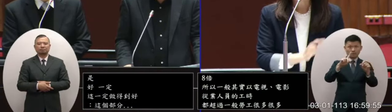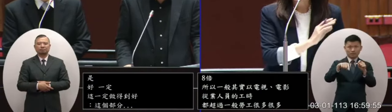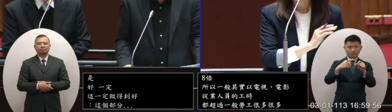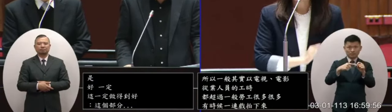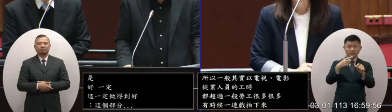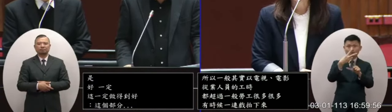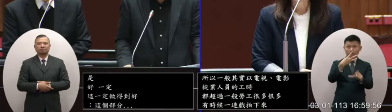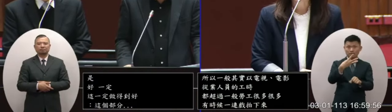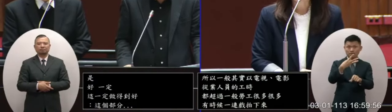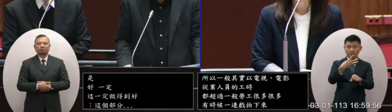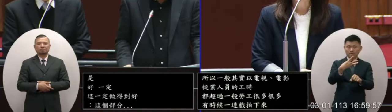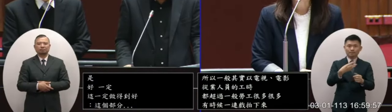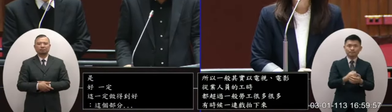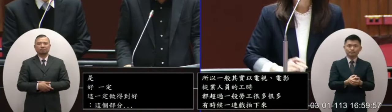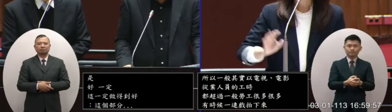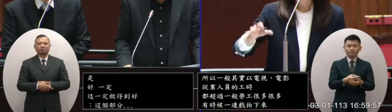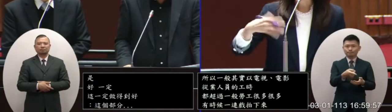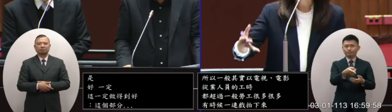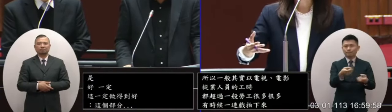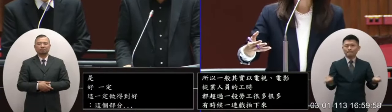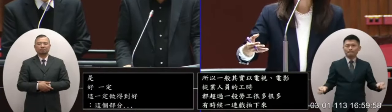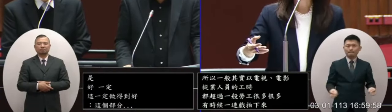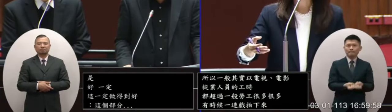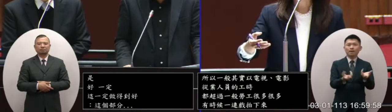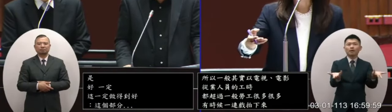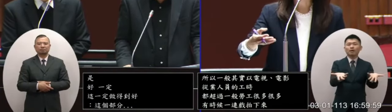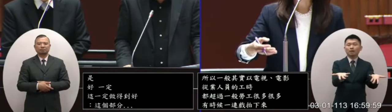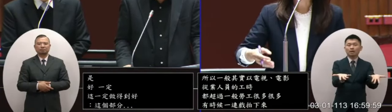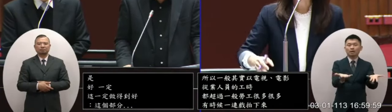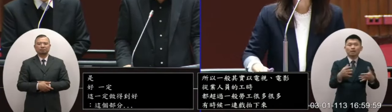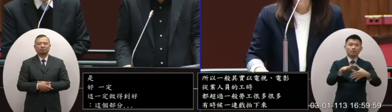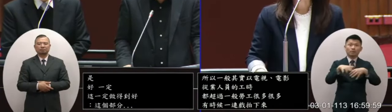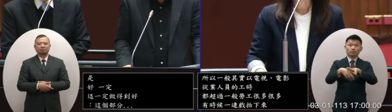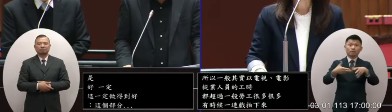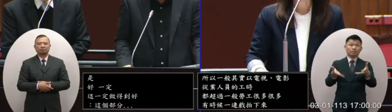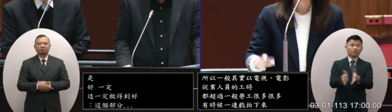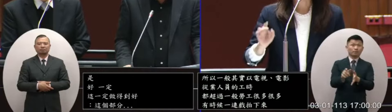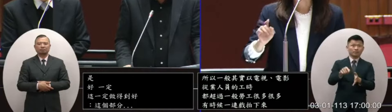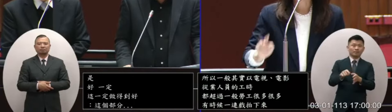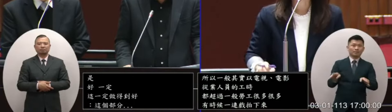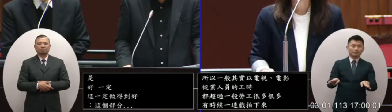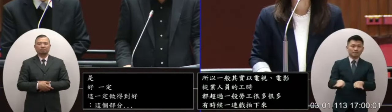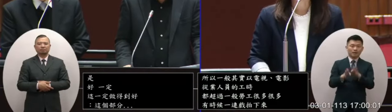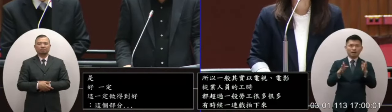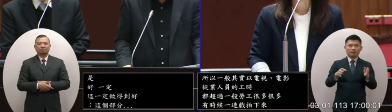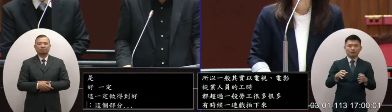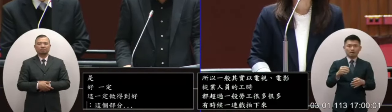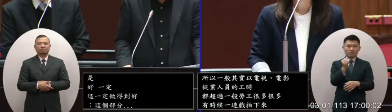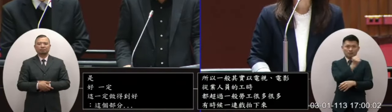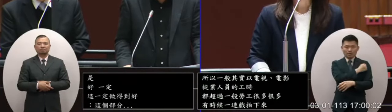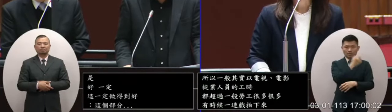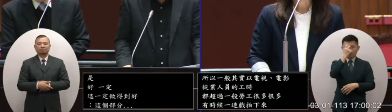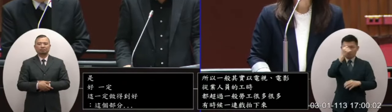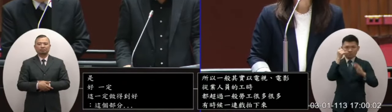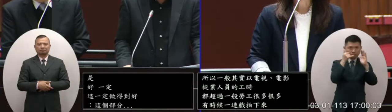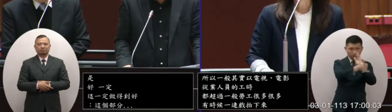2022年3月份神仙谷的一个事件，我们马上其实文化部这边也启动了所谓的劳检的制度，对不对？那那个时候其